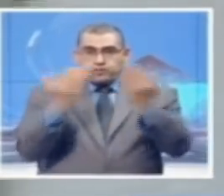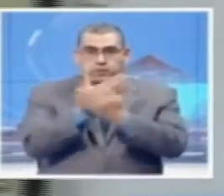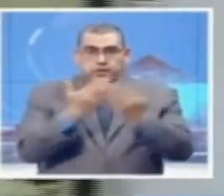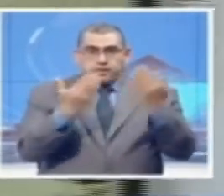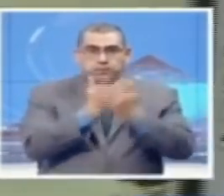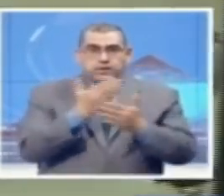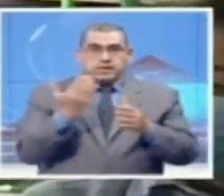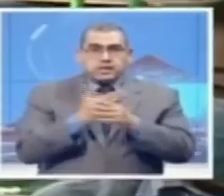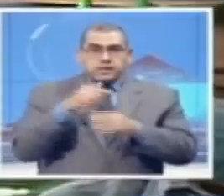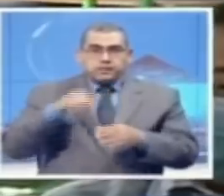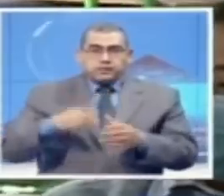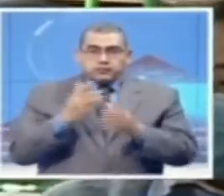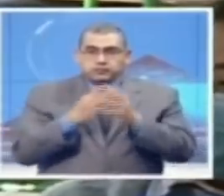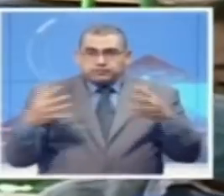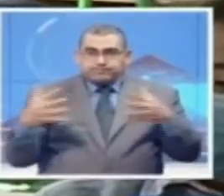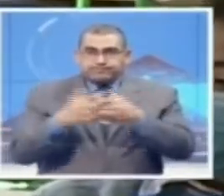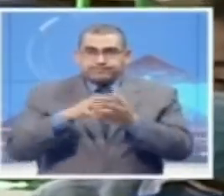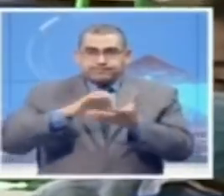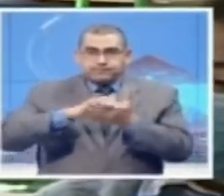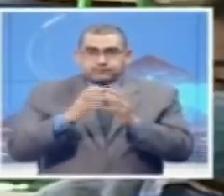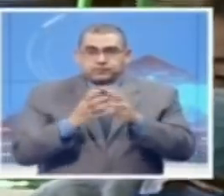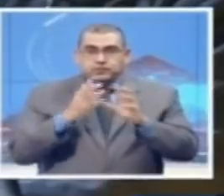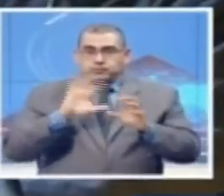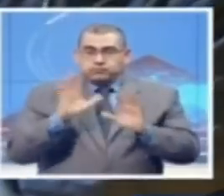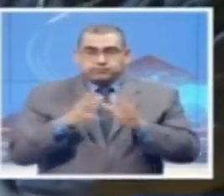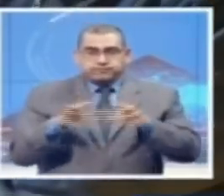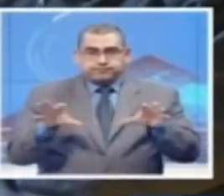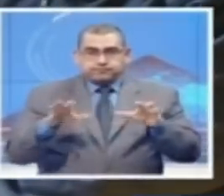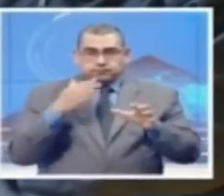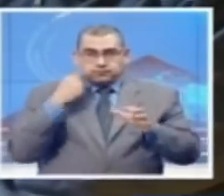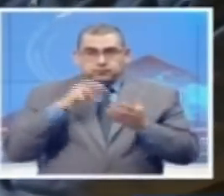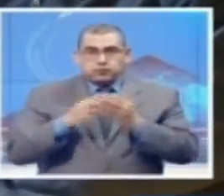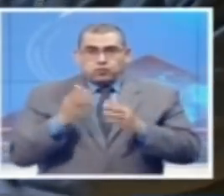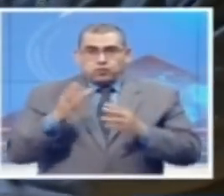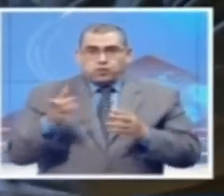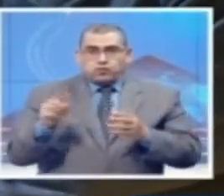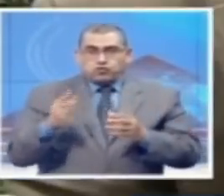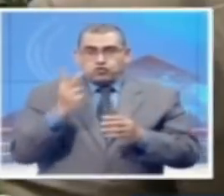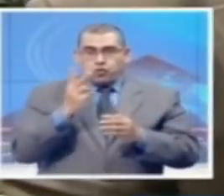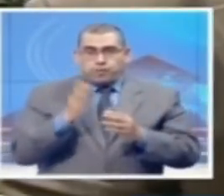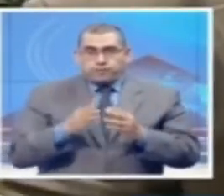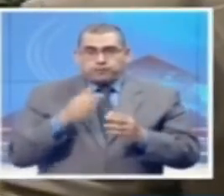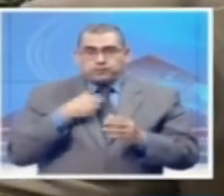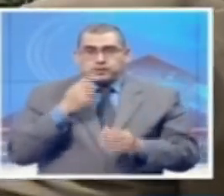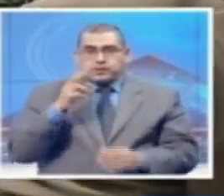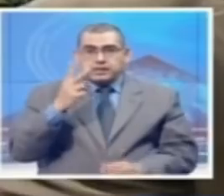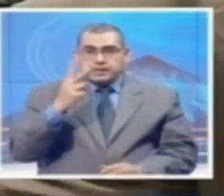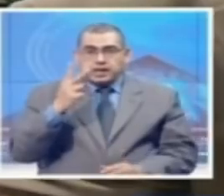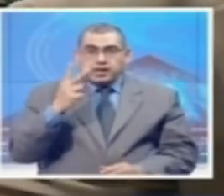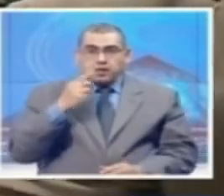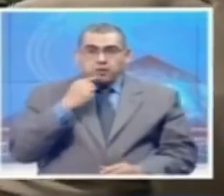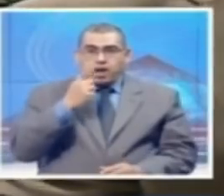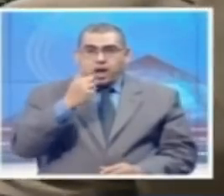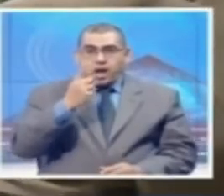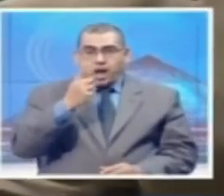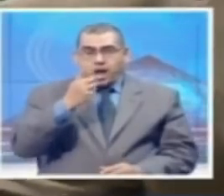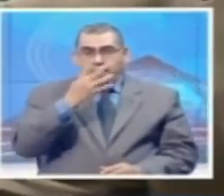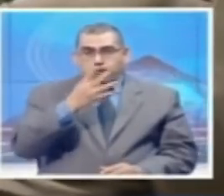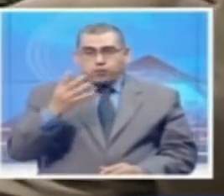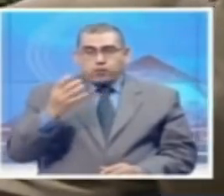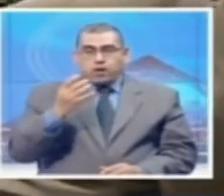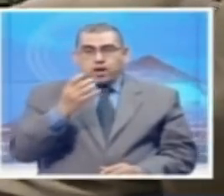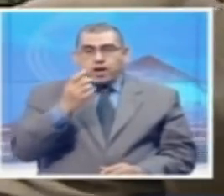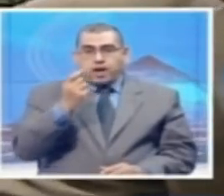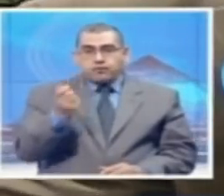منعا لحدوث اي تكدس او تزاحم داخل المدارس. عندي سنة تانية وعددها 1475